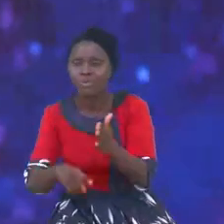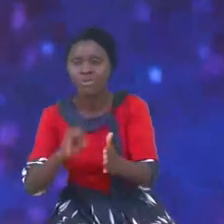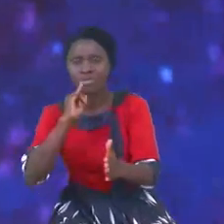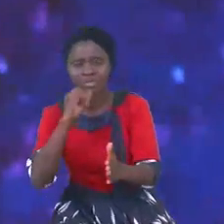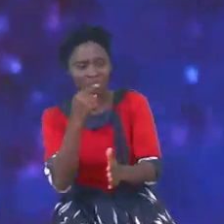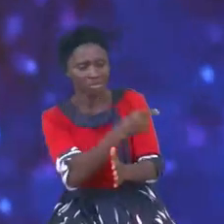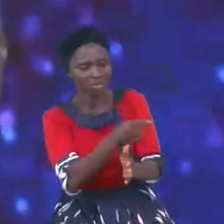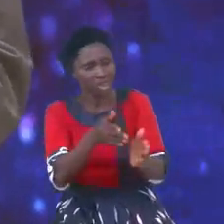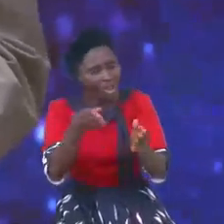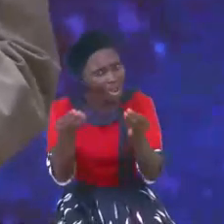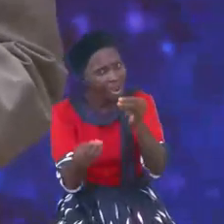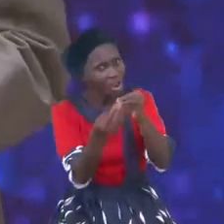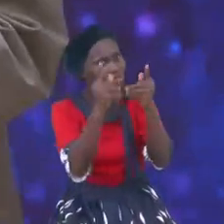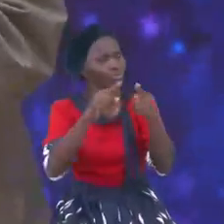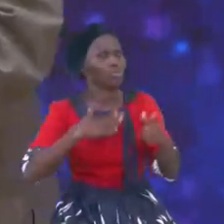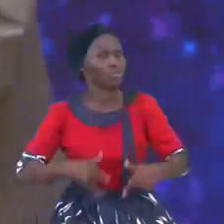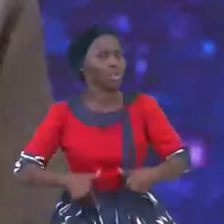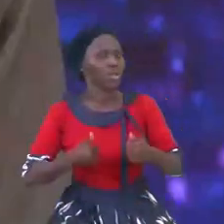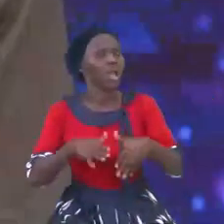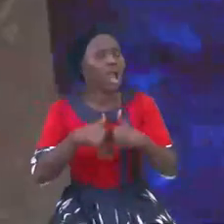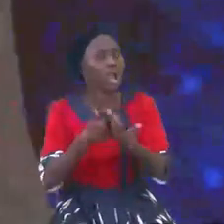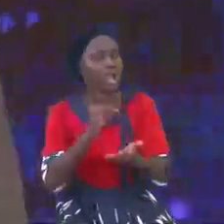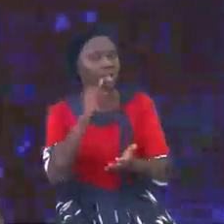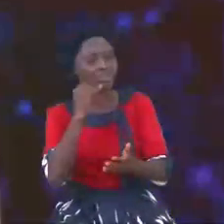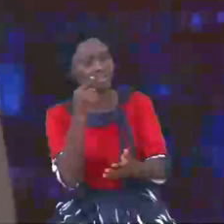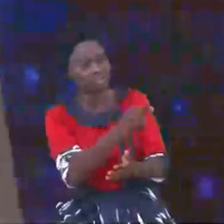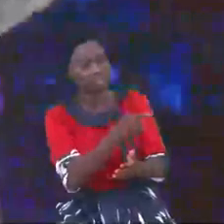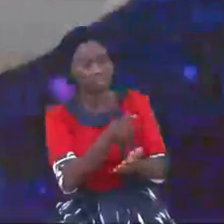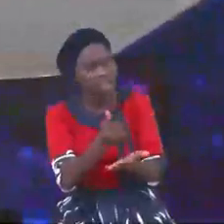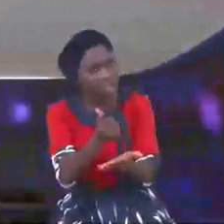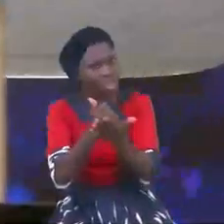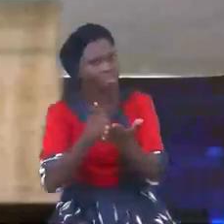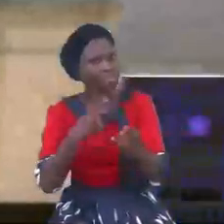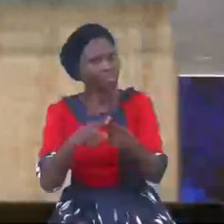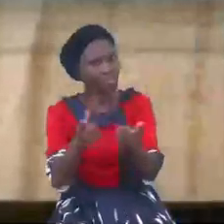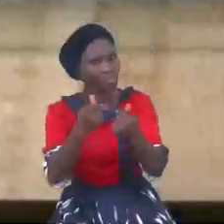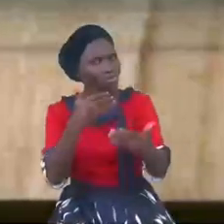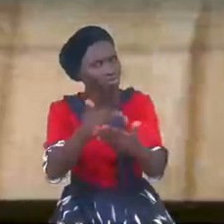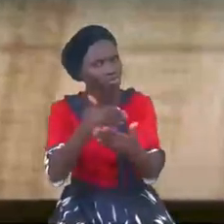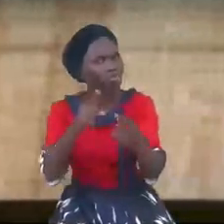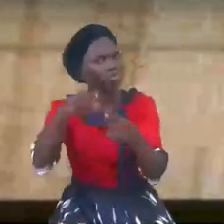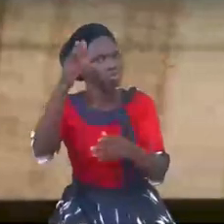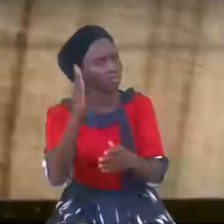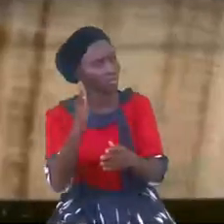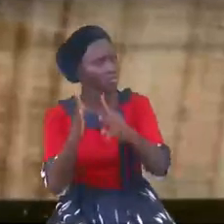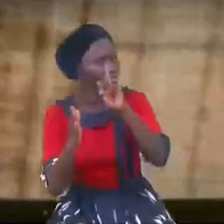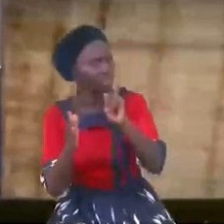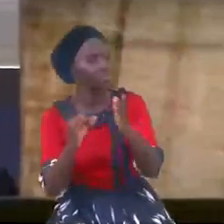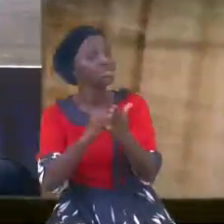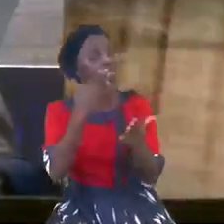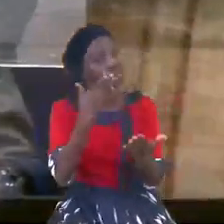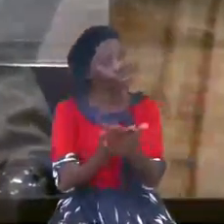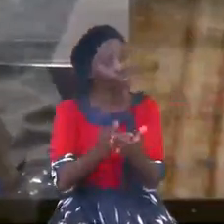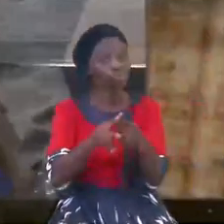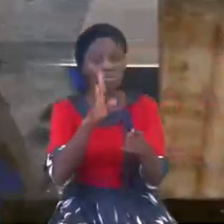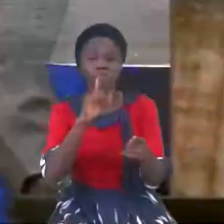m'aide? Comment est-ce qu'il me fait rapprocher de Christ? Alors, il est beau d'avoir du zèle